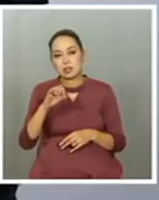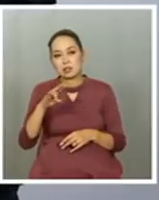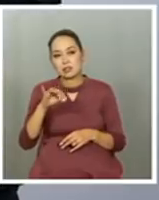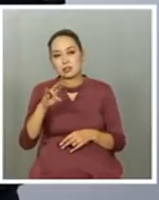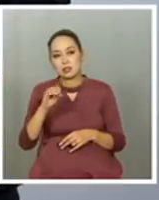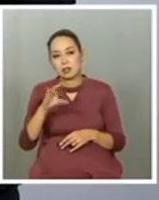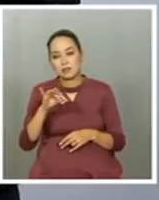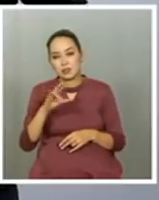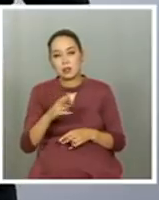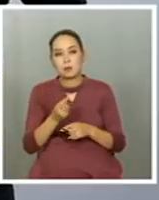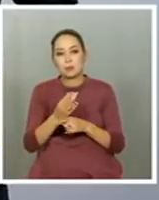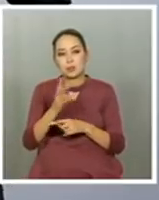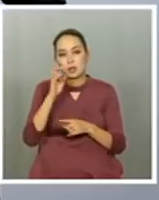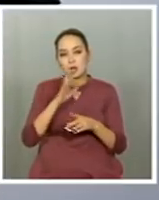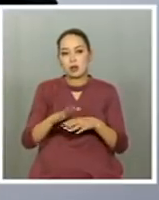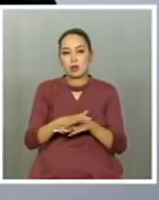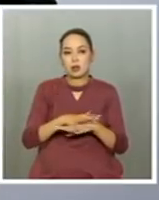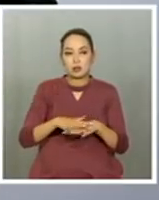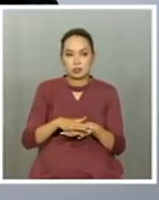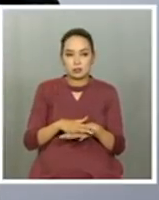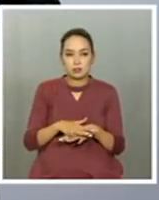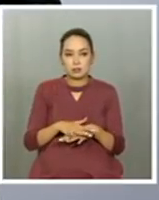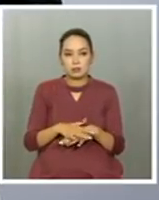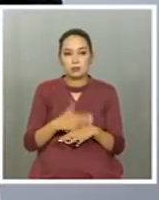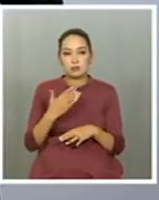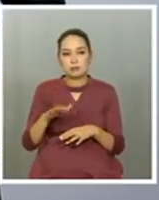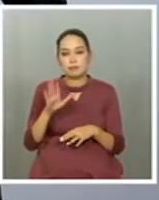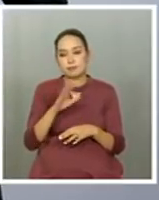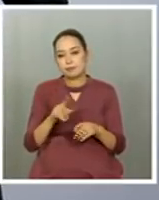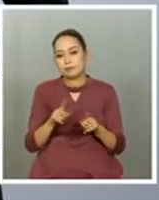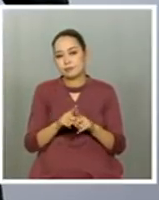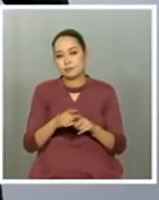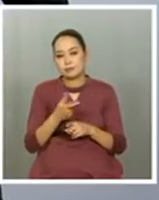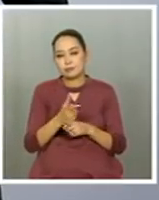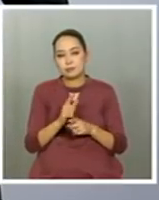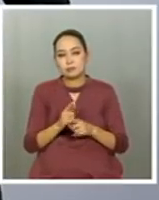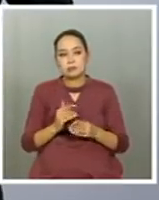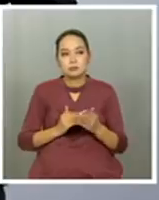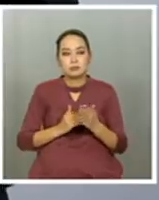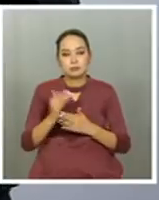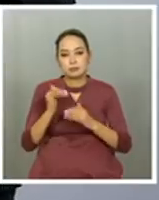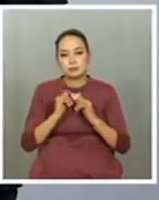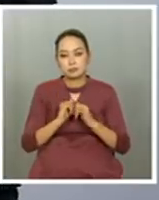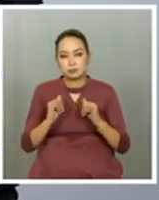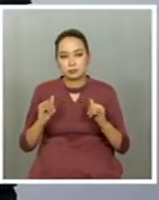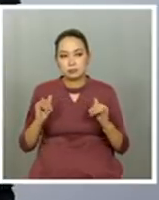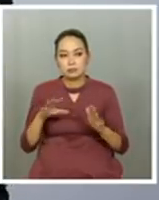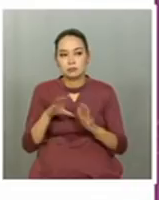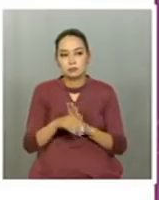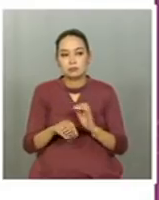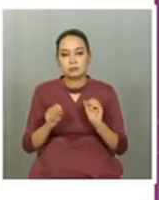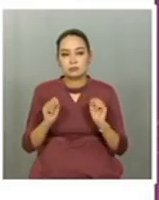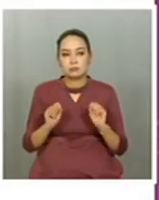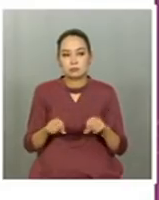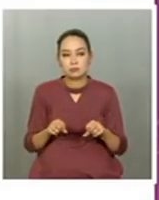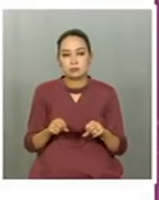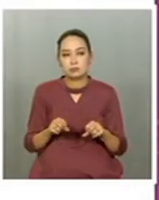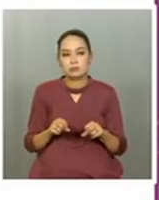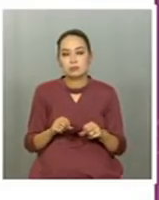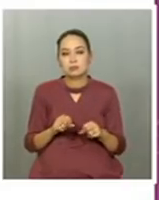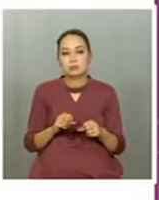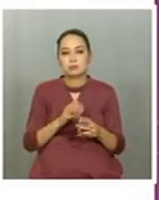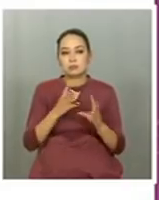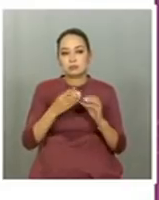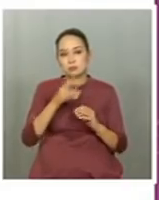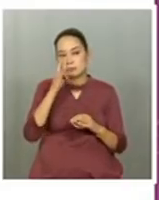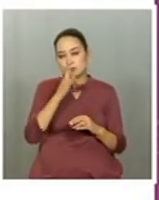бірнеше мемлекеттерді осы қабілеттілік деңгейі жоғары мемлекеттердің қатарына жатқызамыз. Салыстырмалы түрде біз Қазақстанды